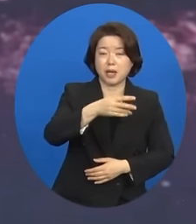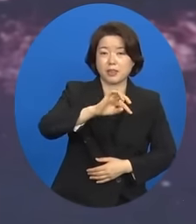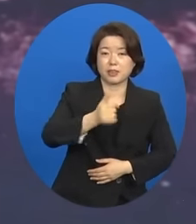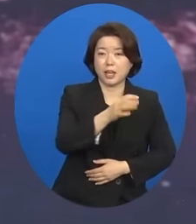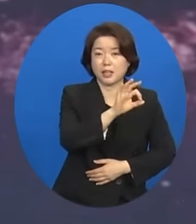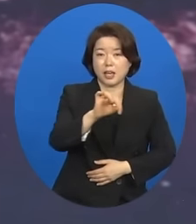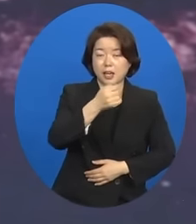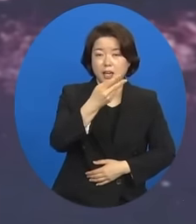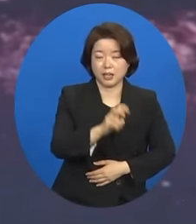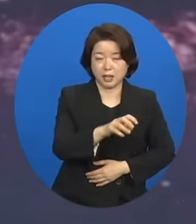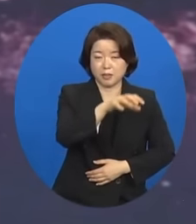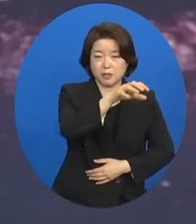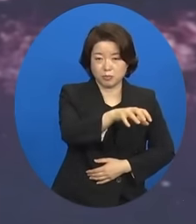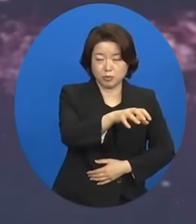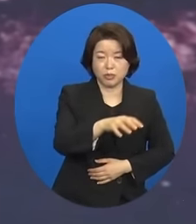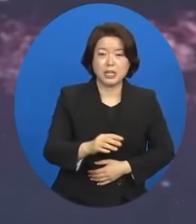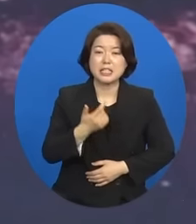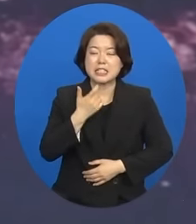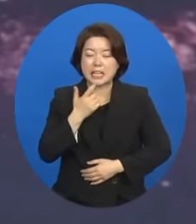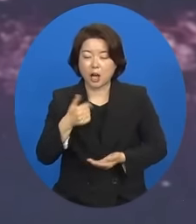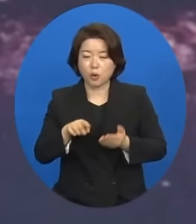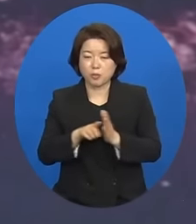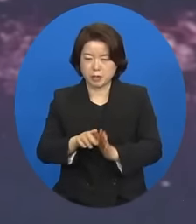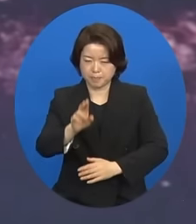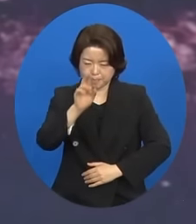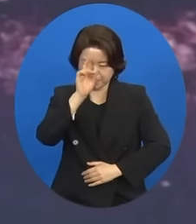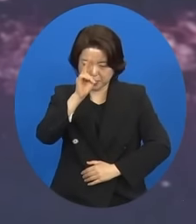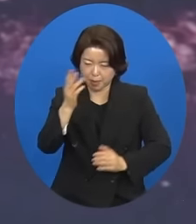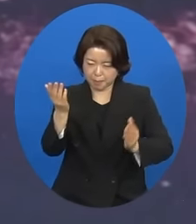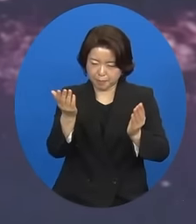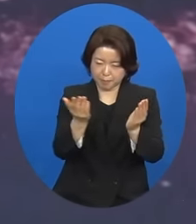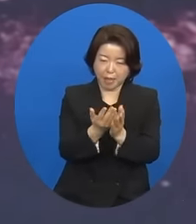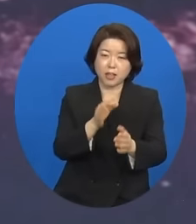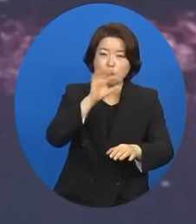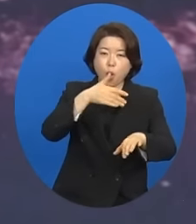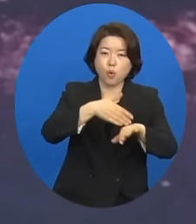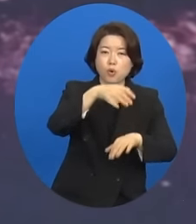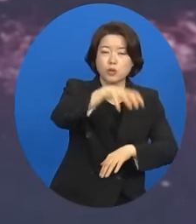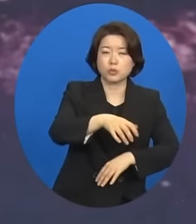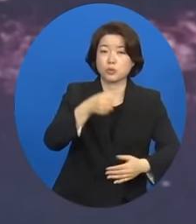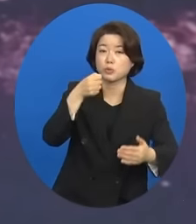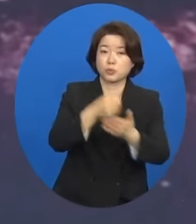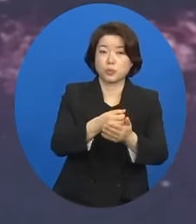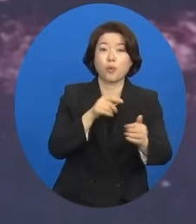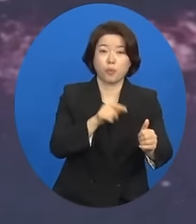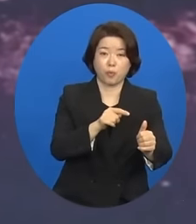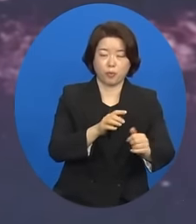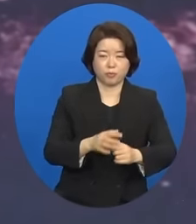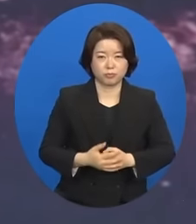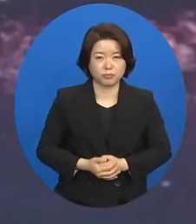맞춤 훈련소로 지정을 한 거예요 자 여기에서이 기간 동안에